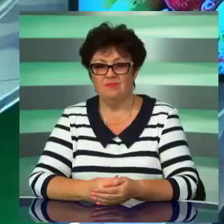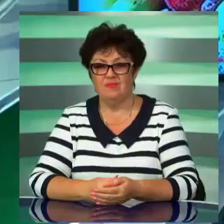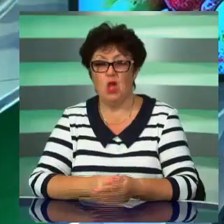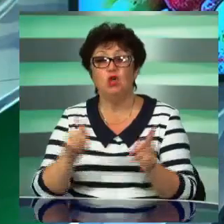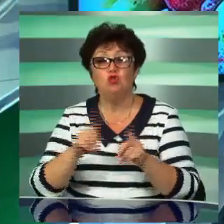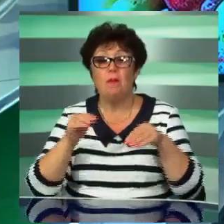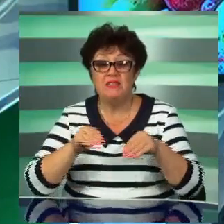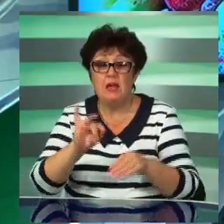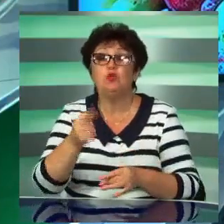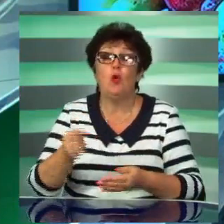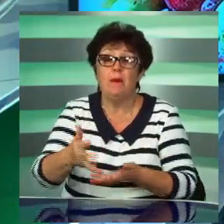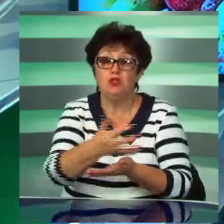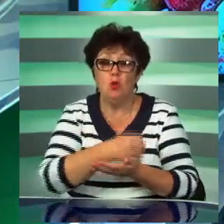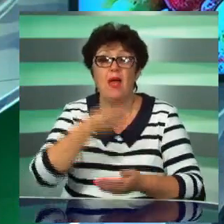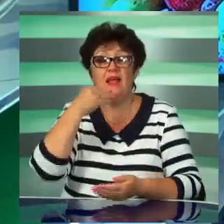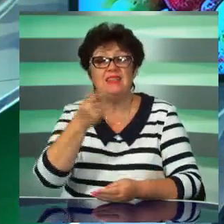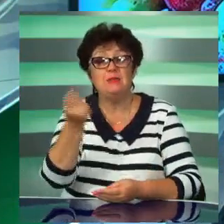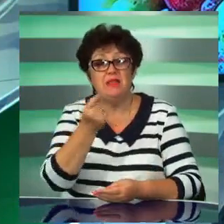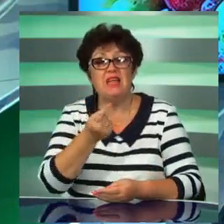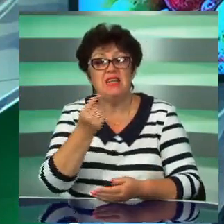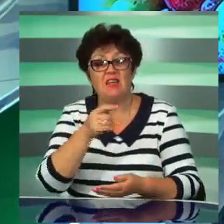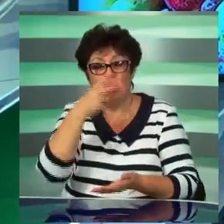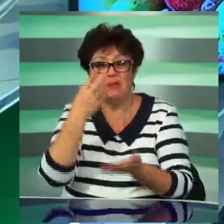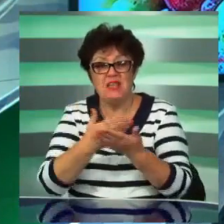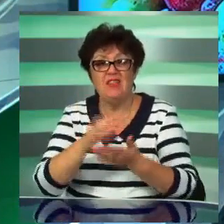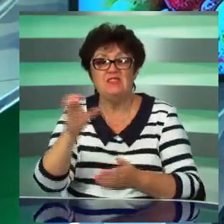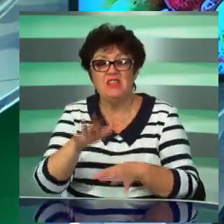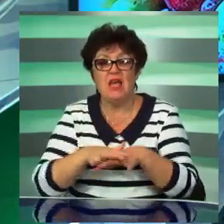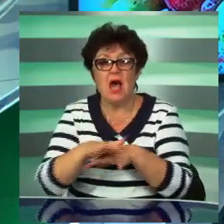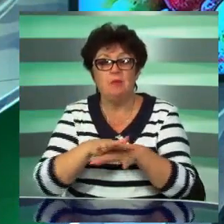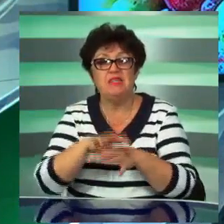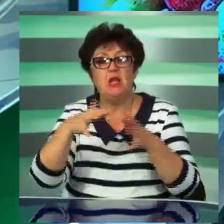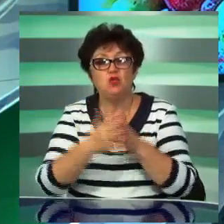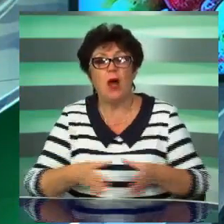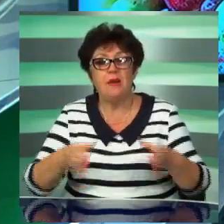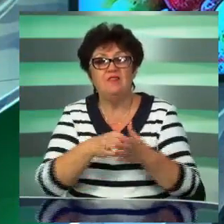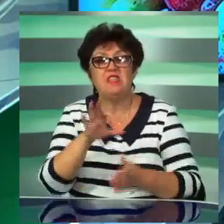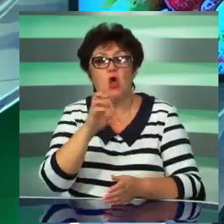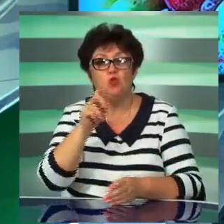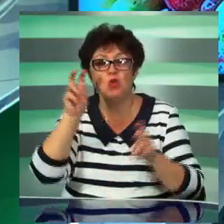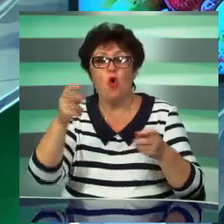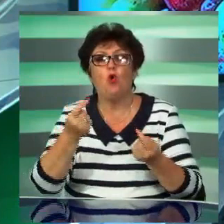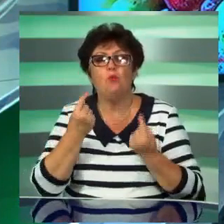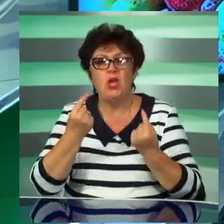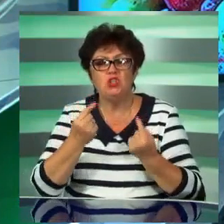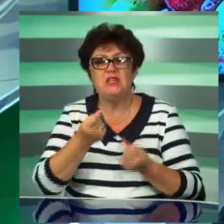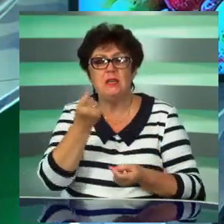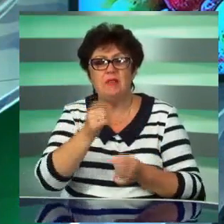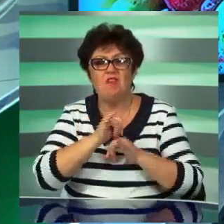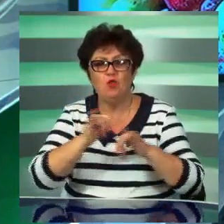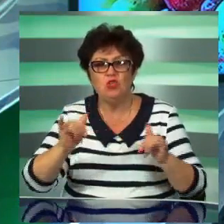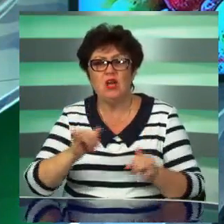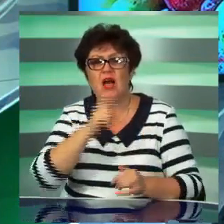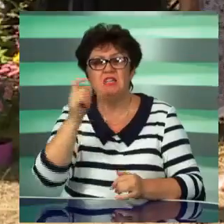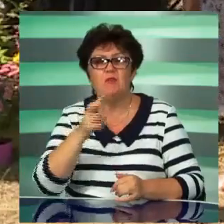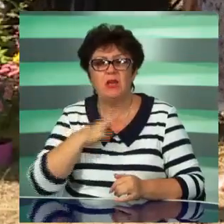Что посеем, то и пожнем. Элитные семена зерновых представил на Освенской ярмарке сельхозкооператив «Союз» – крупнейшее семеноводческое хозяйство в